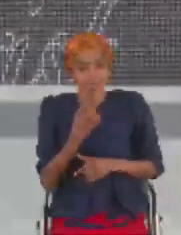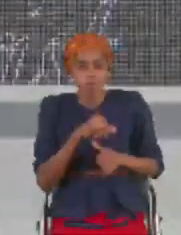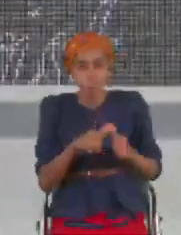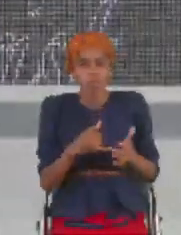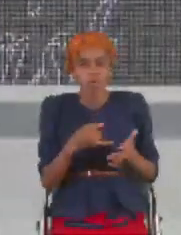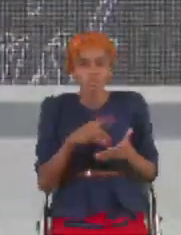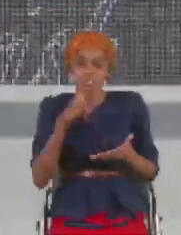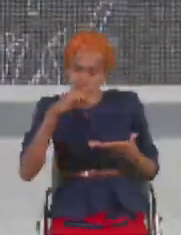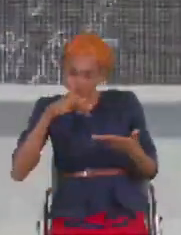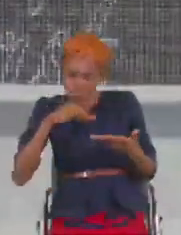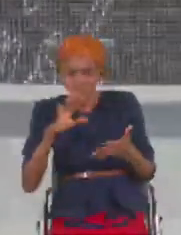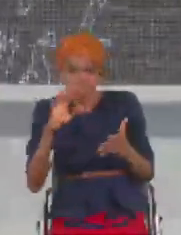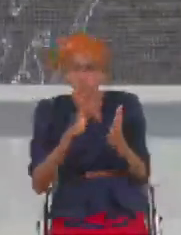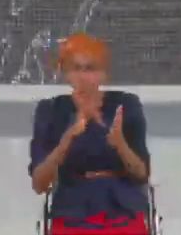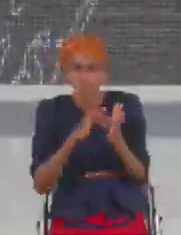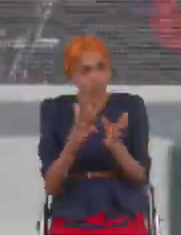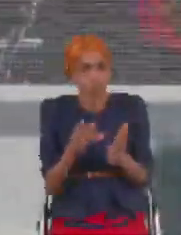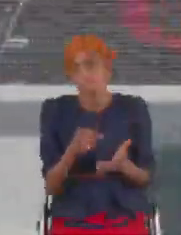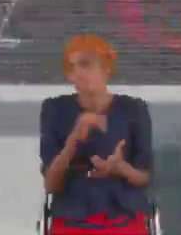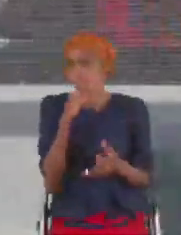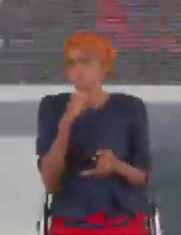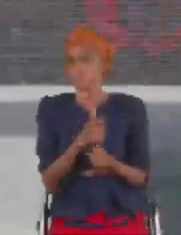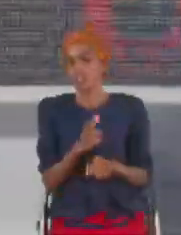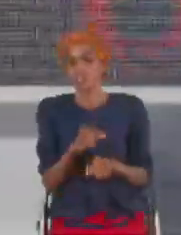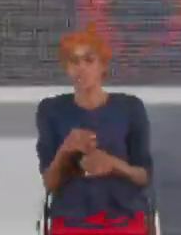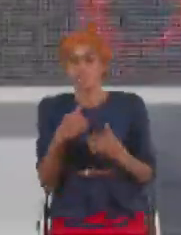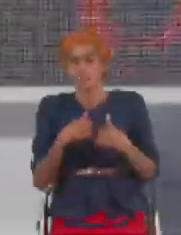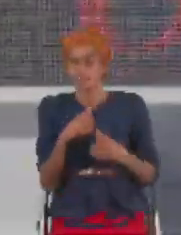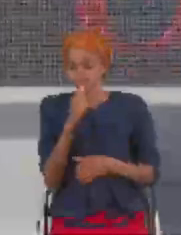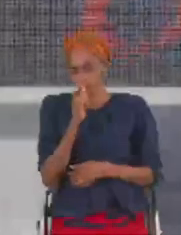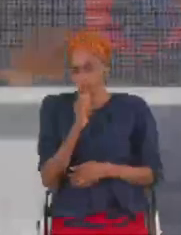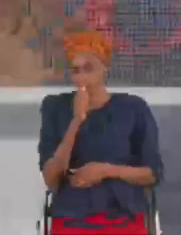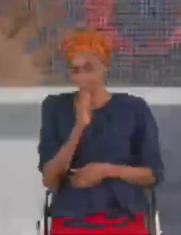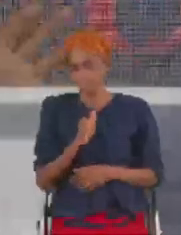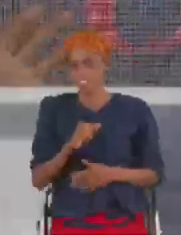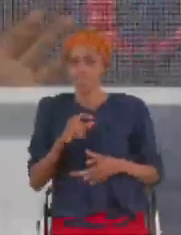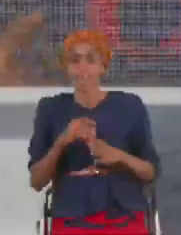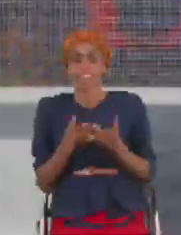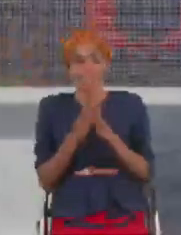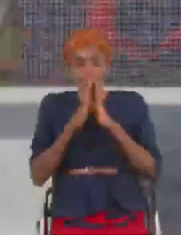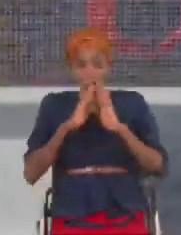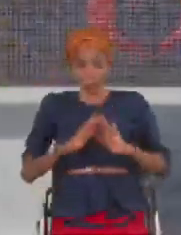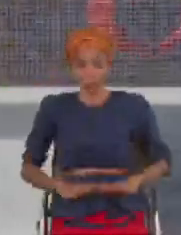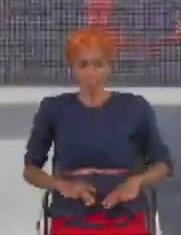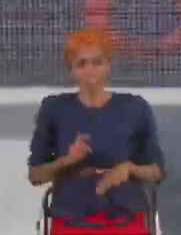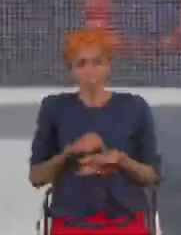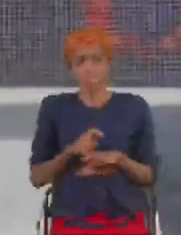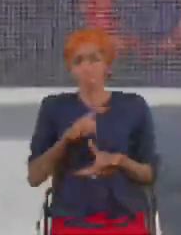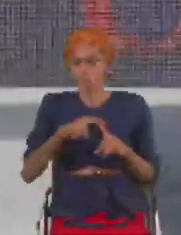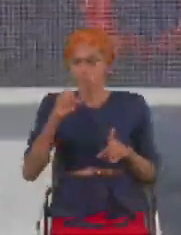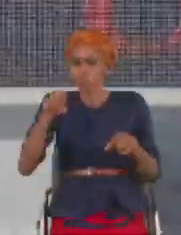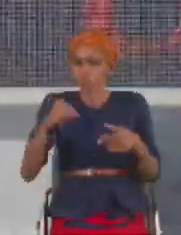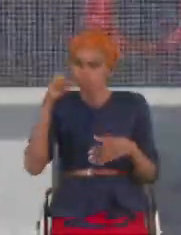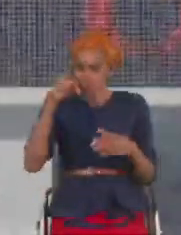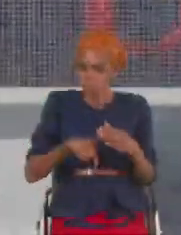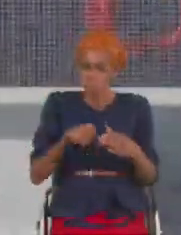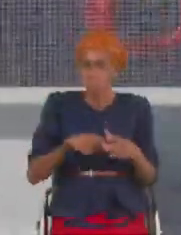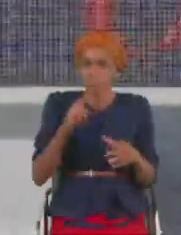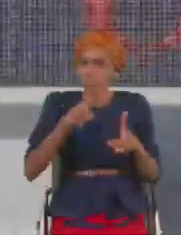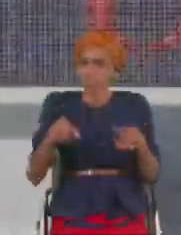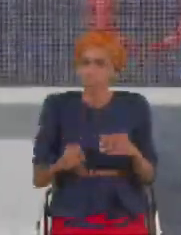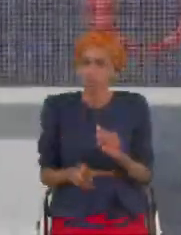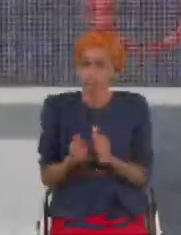faisan et tu dis ta bible ce n'est pas avoir la dévotion matinale c'est bon c'est bon mais tu dois le plus profond tu